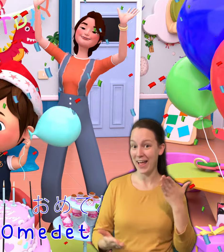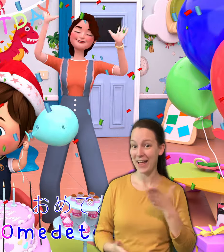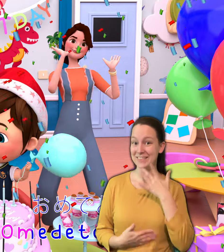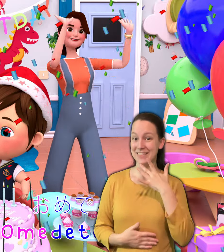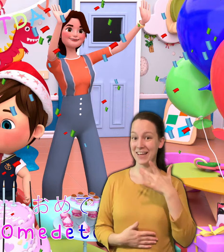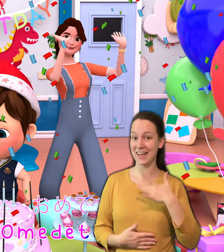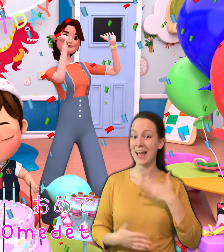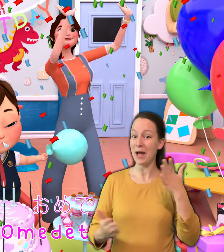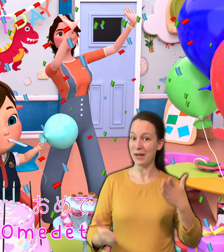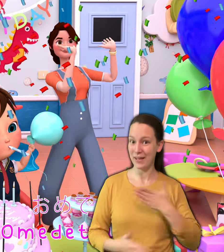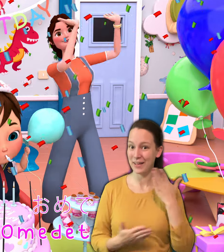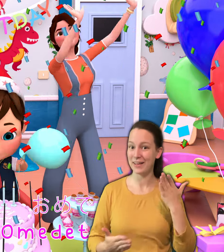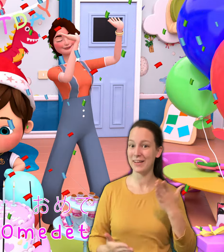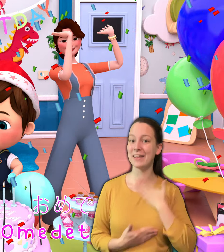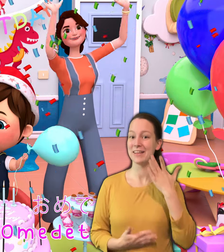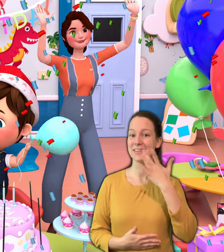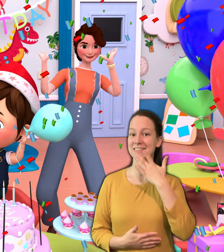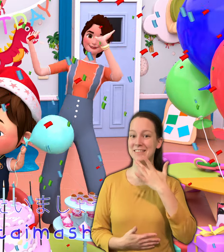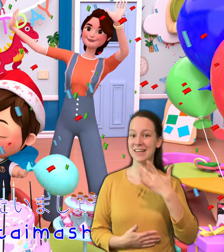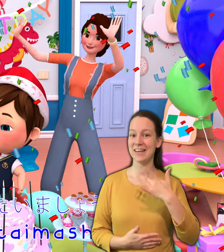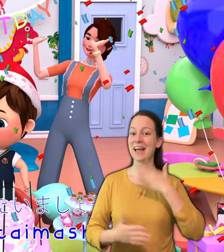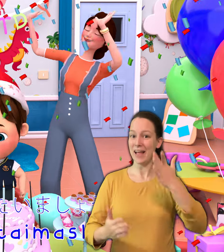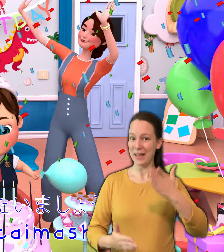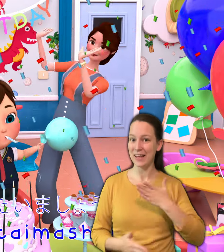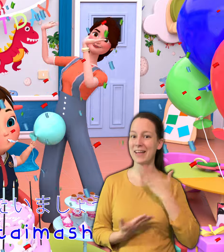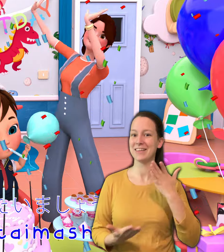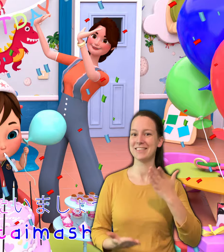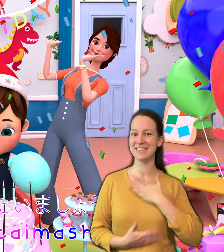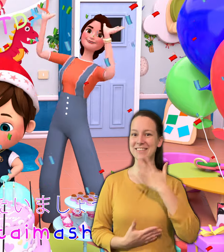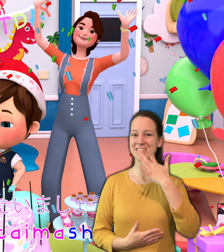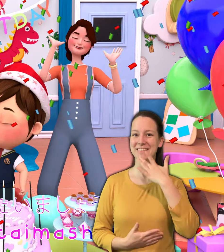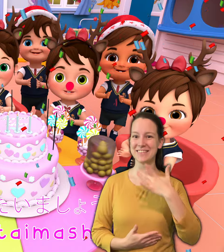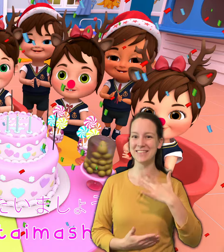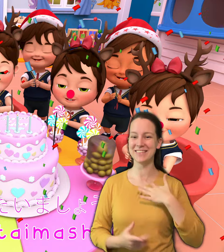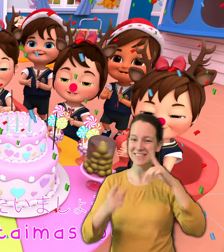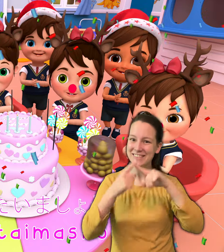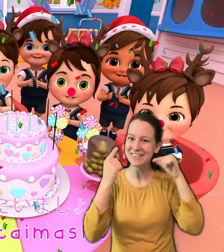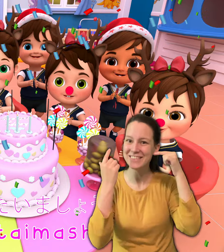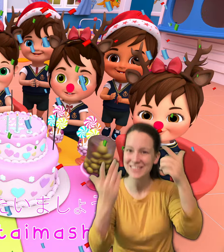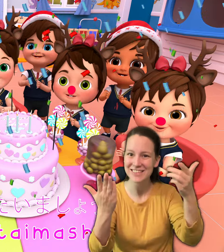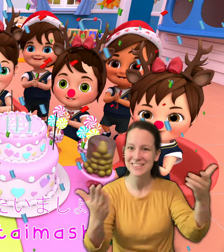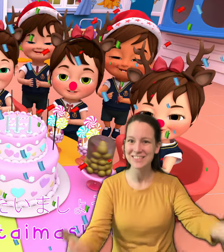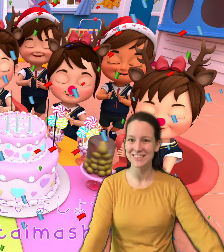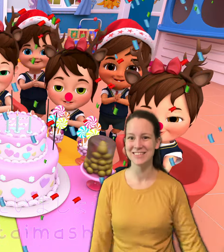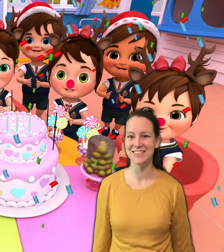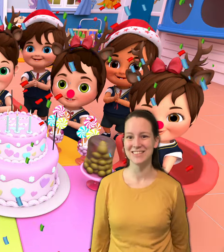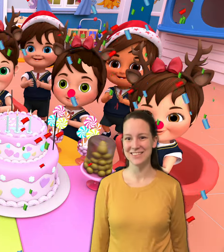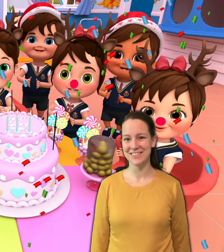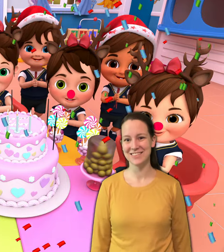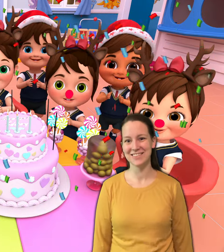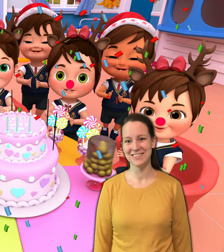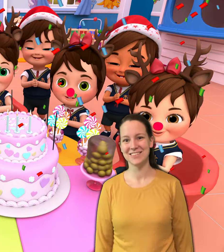誕生日おめでとう歌を歌えましょう